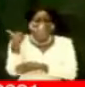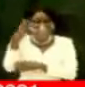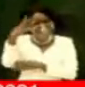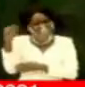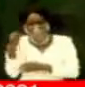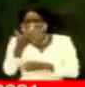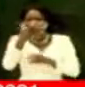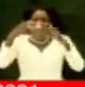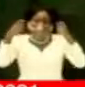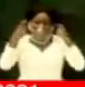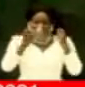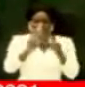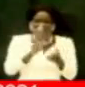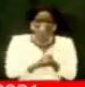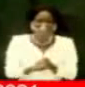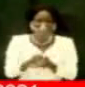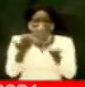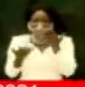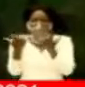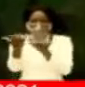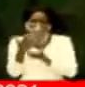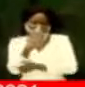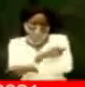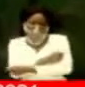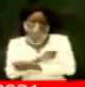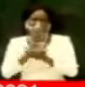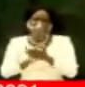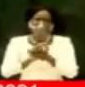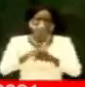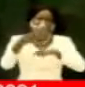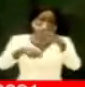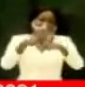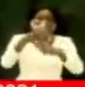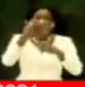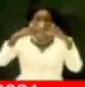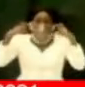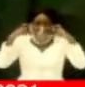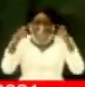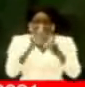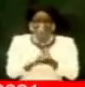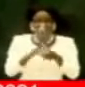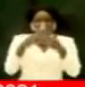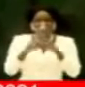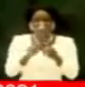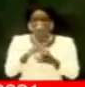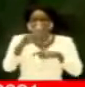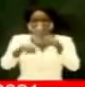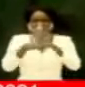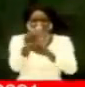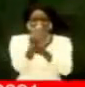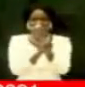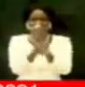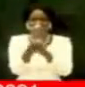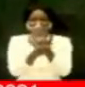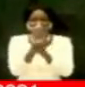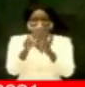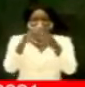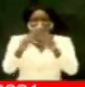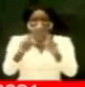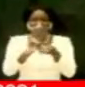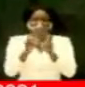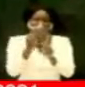kuvala mamaski olotalandi nakatemera chonde tipitizebe kuvala mamaski tipitizebe kusamba manja komaso kugwisa